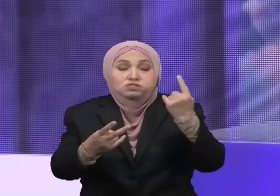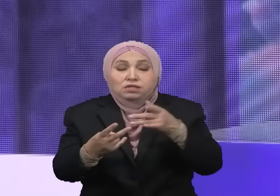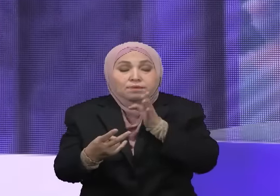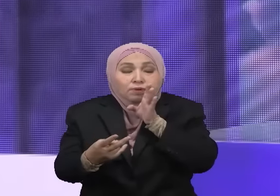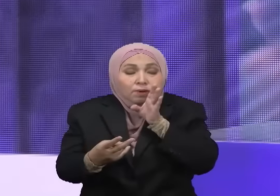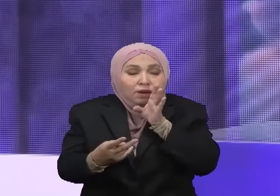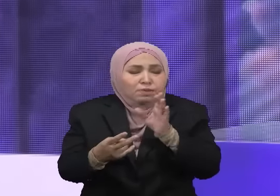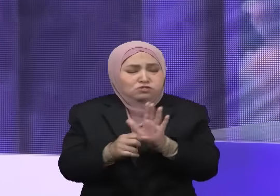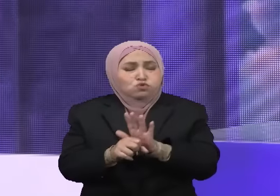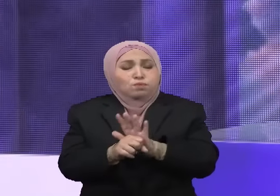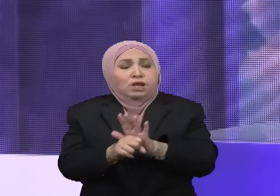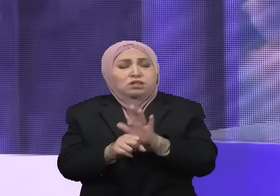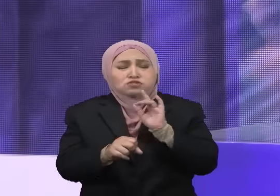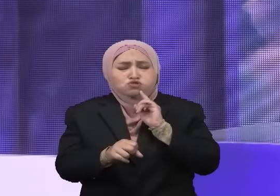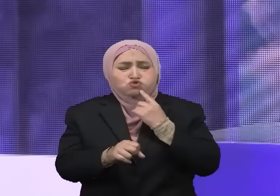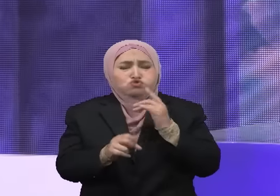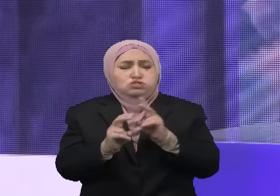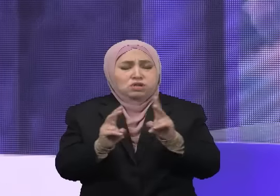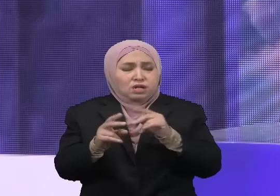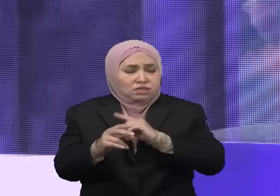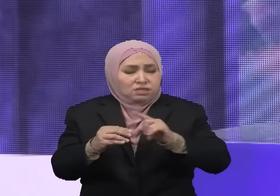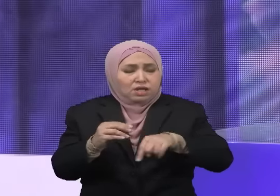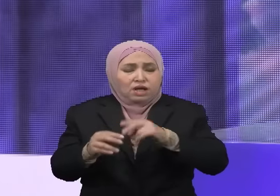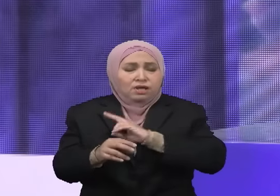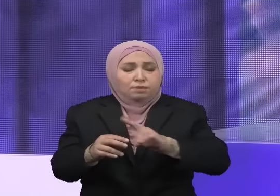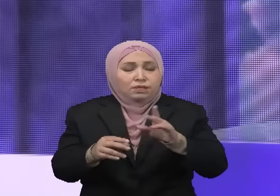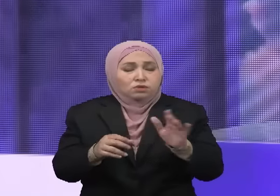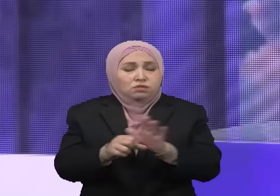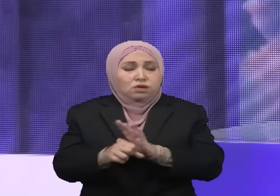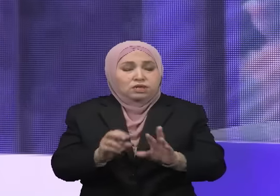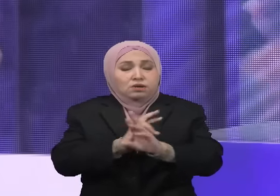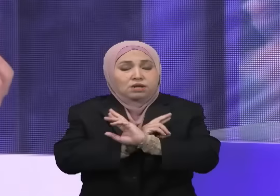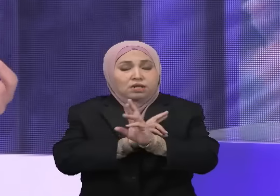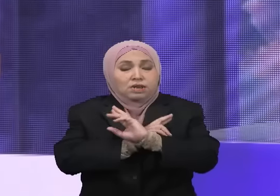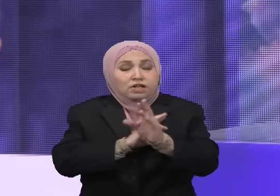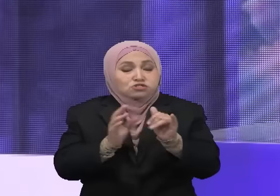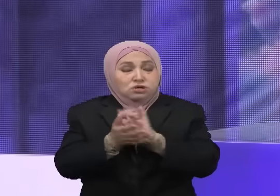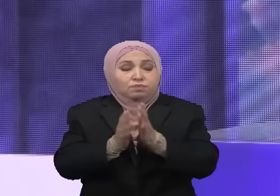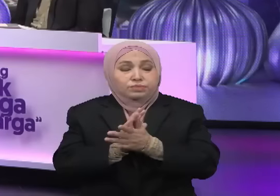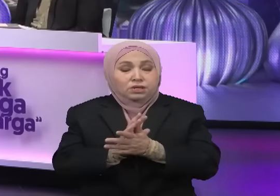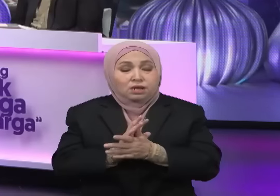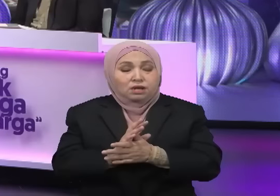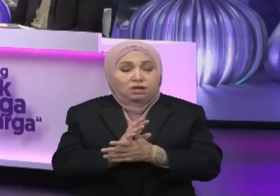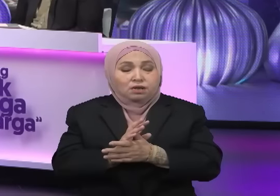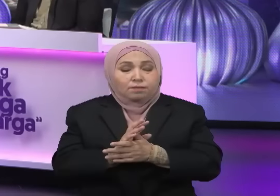membisikkan, dah cukup lah tu. Jangan serius sangat tentang agama ni. Yang relax je. Apa istilahnya?